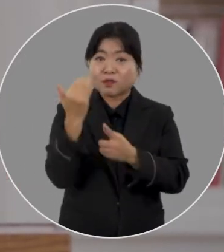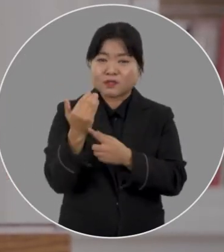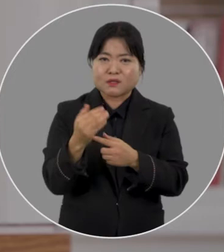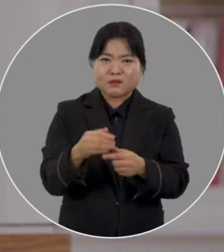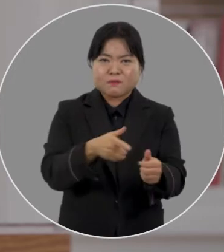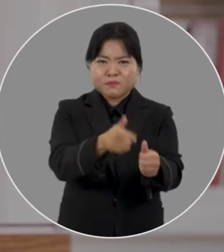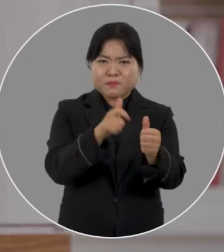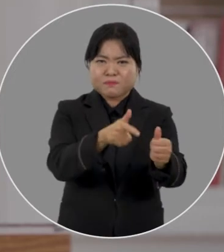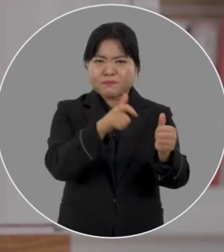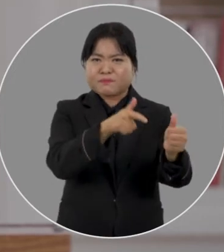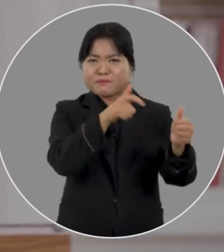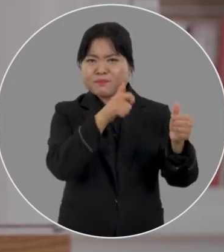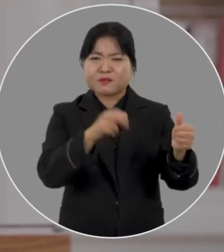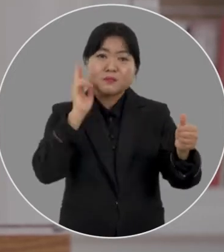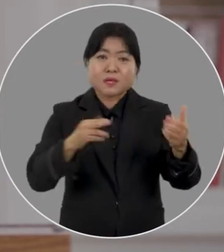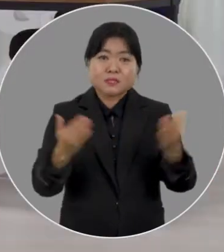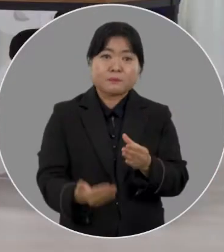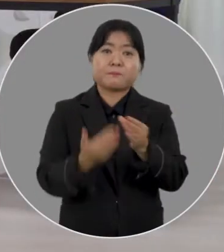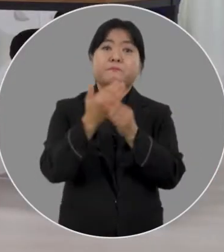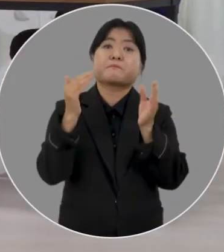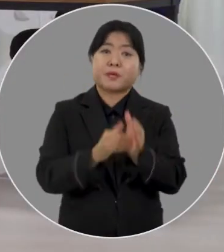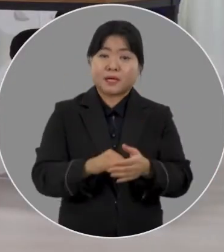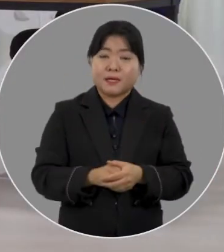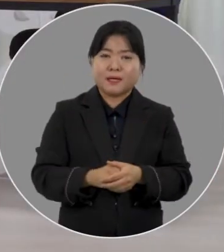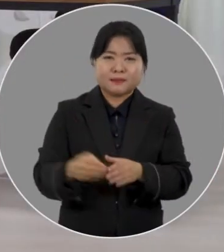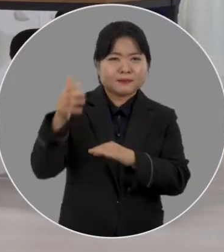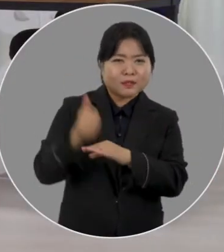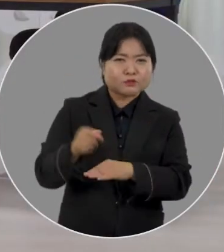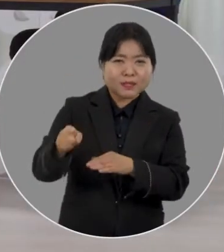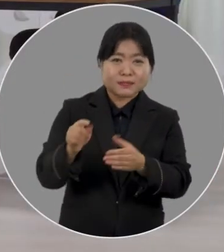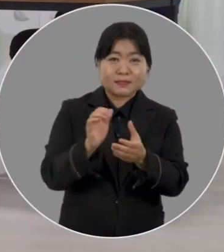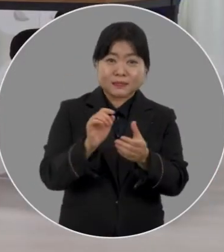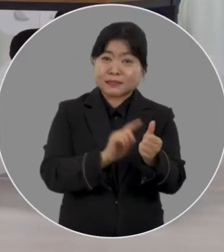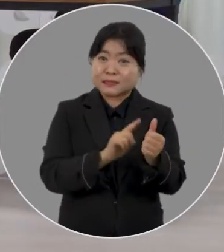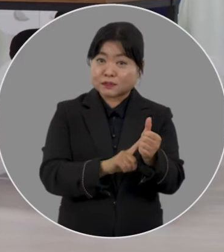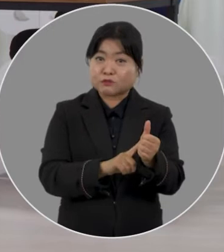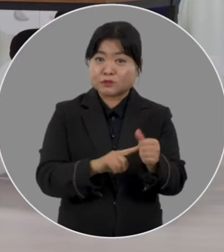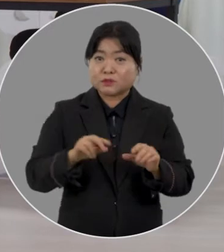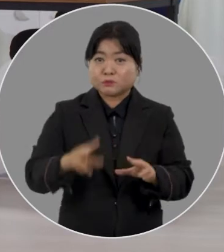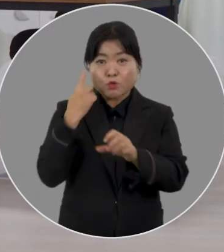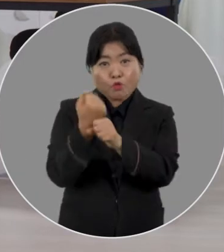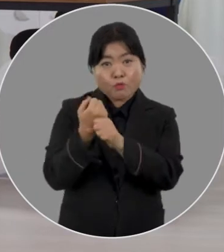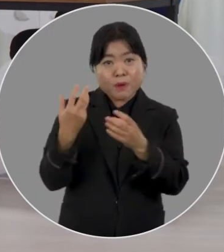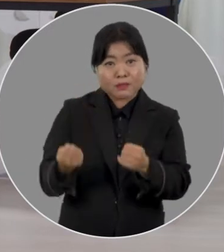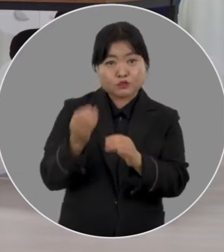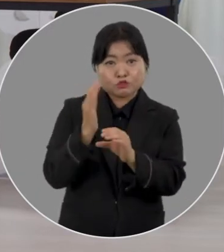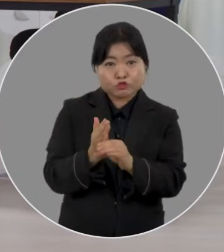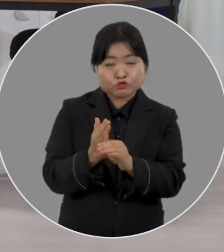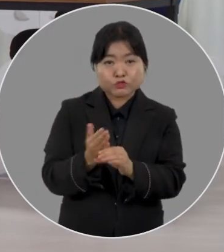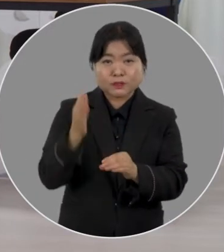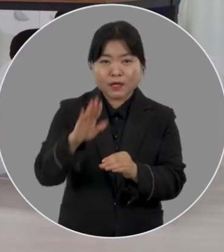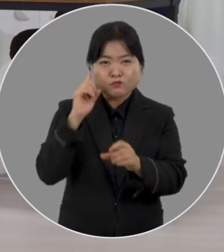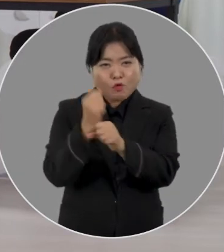무차별 살상하는 끔찍한 일이 일어났는데 나중에 이제 그 친구를 지금도 이제 연구를 많이 하고